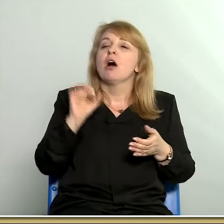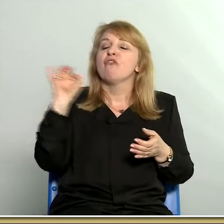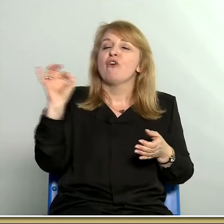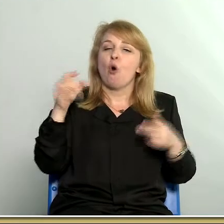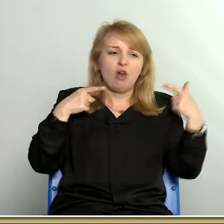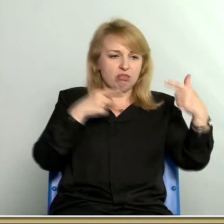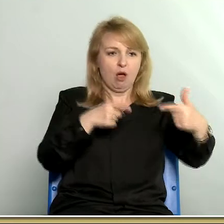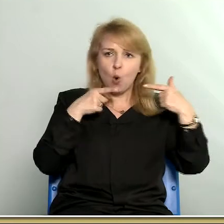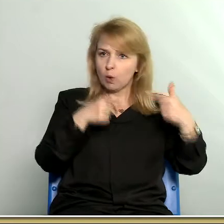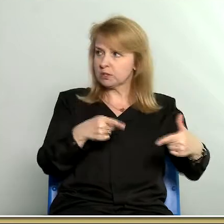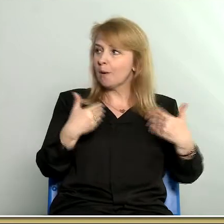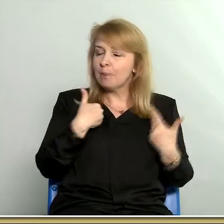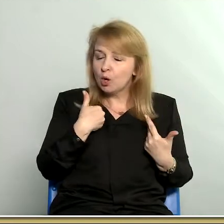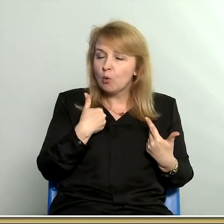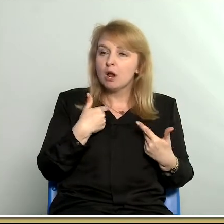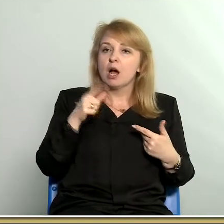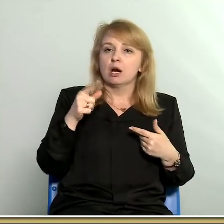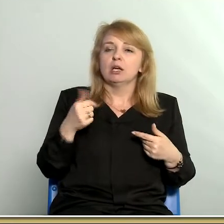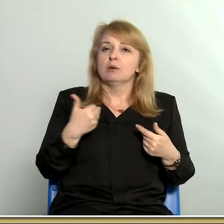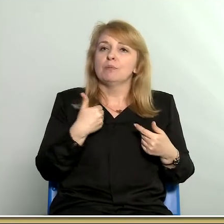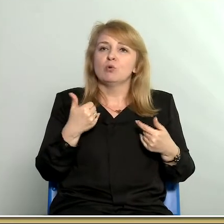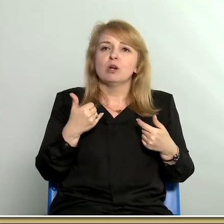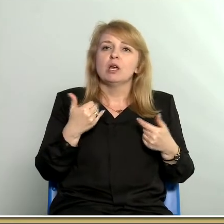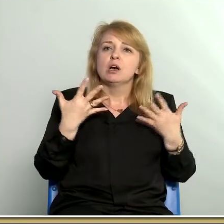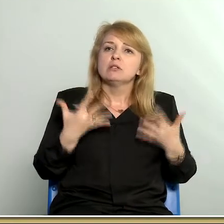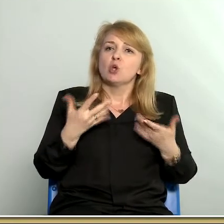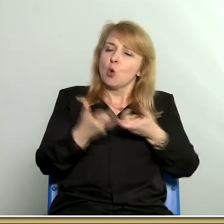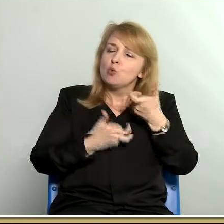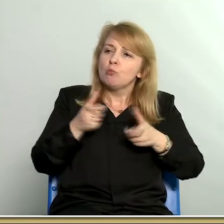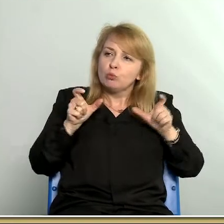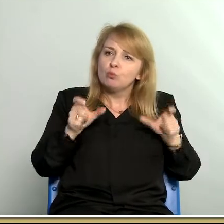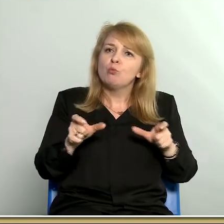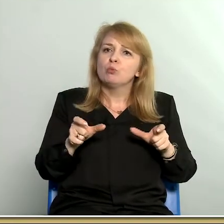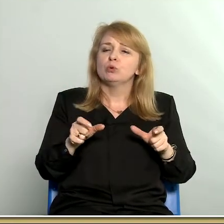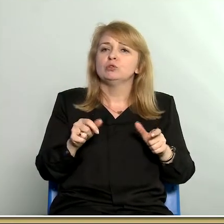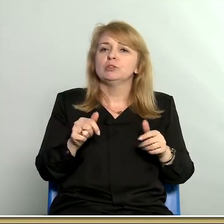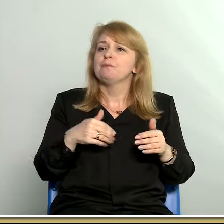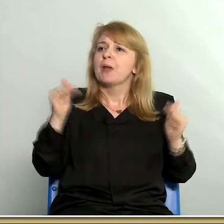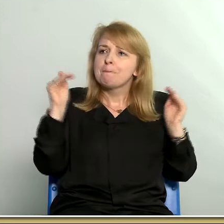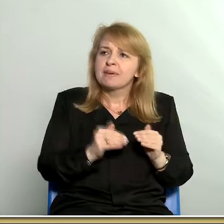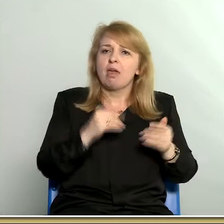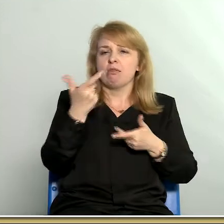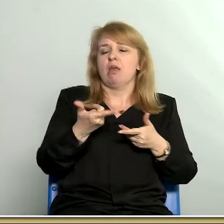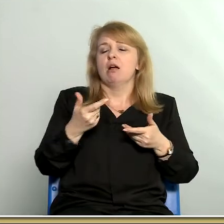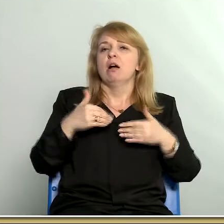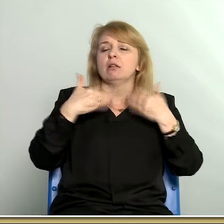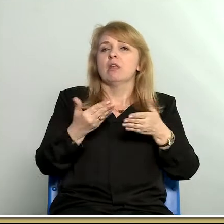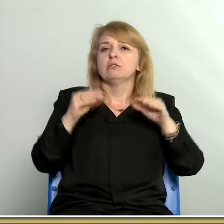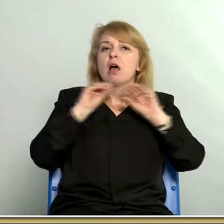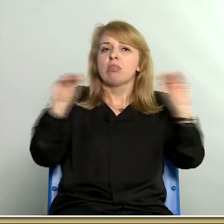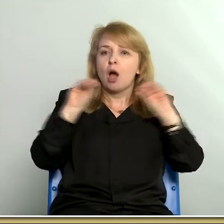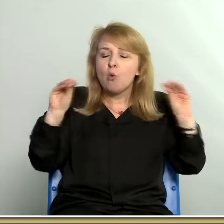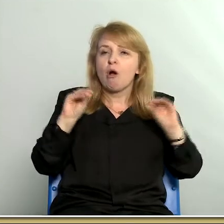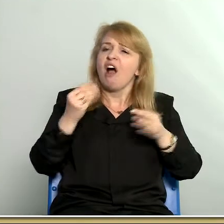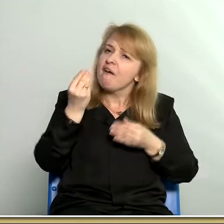negocjacyjny będzie się pojawiał na tle poszczególnych osi, zaleciła nam, aby jak najmniej dawać jednostkom naukowym i postawić na przedsiębiorców